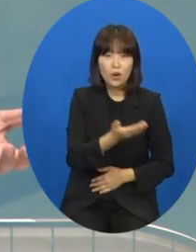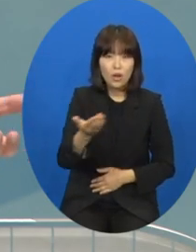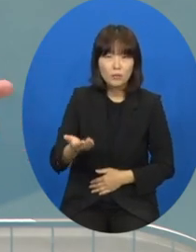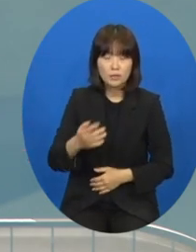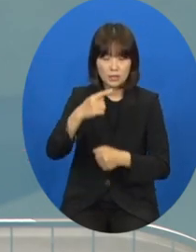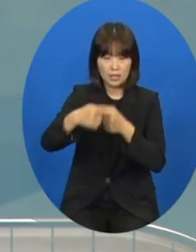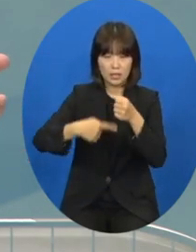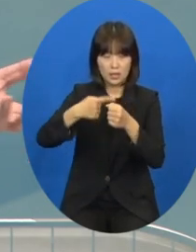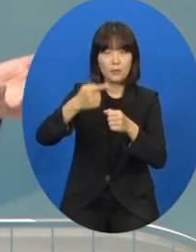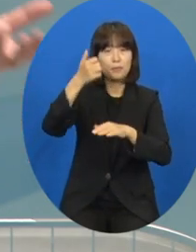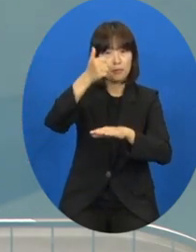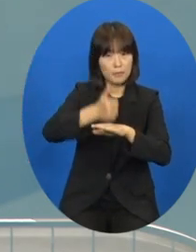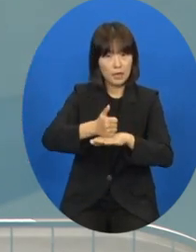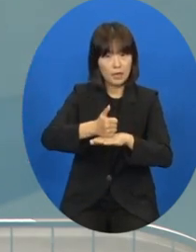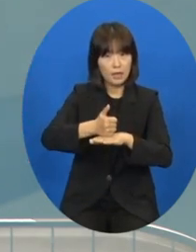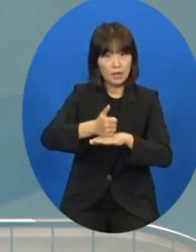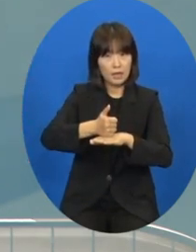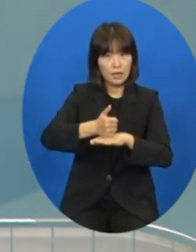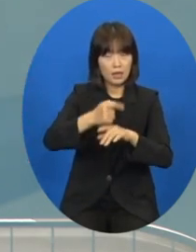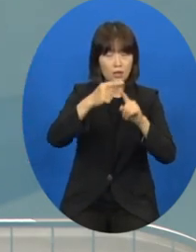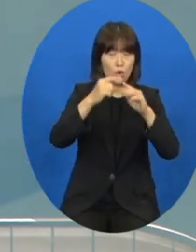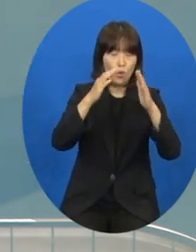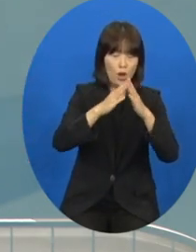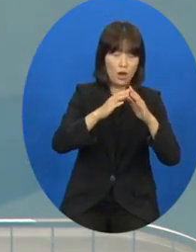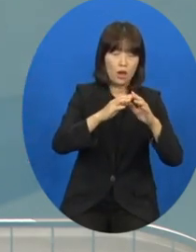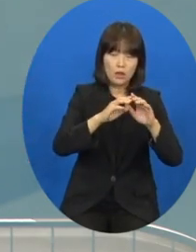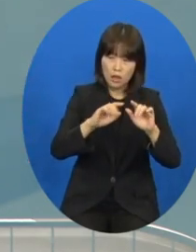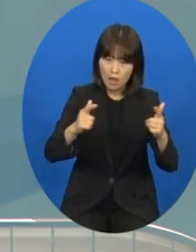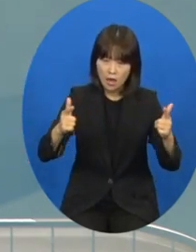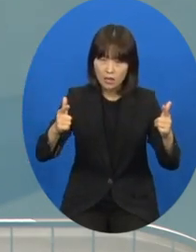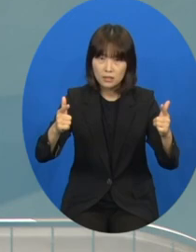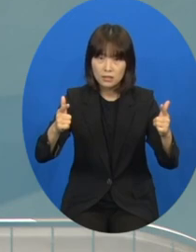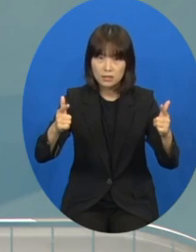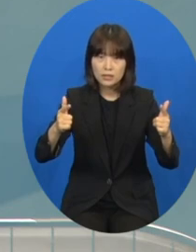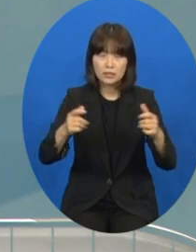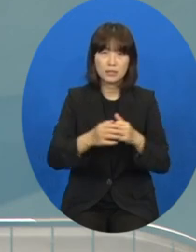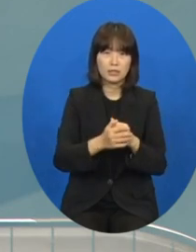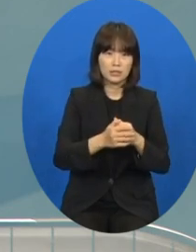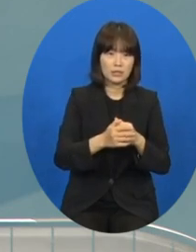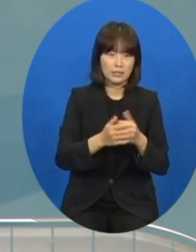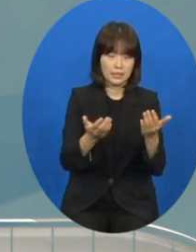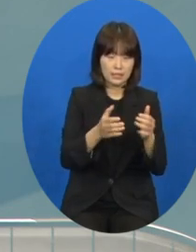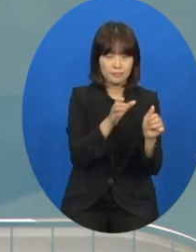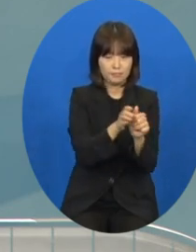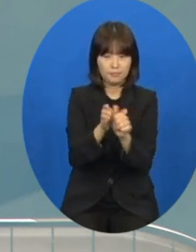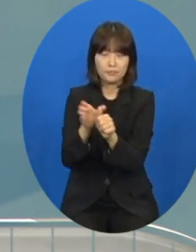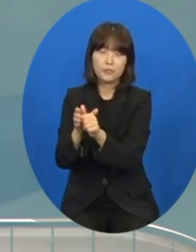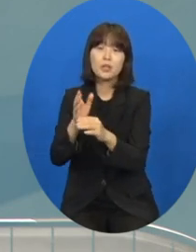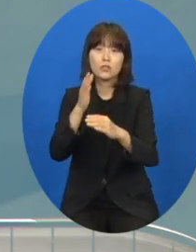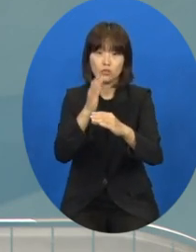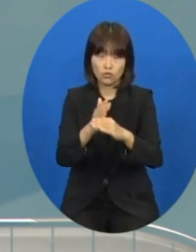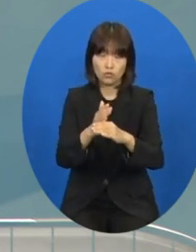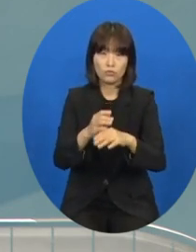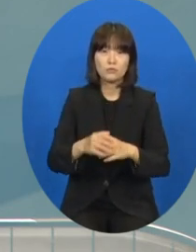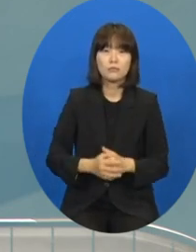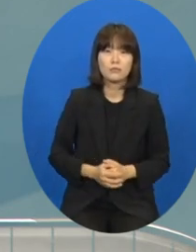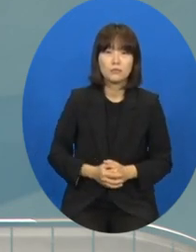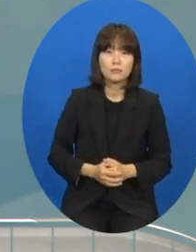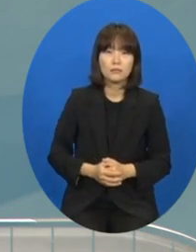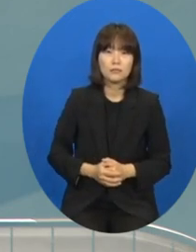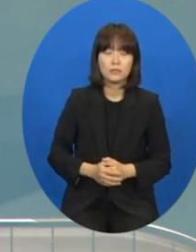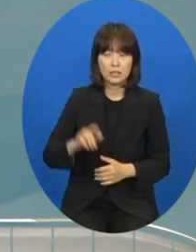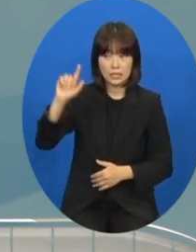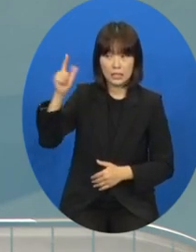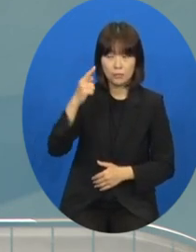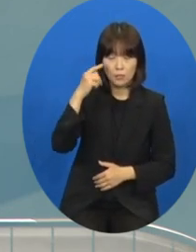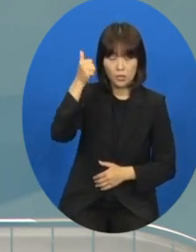연말에 새 교회 여러 조직들을 짜고 있는데 새 담임 목사님 김담임 목사님에게 찾아가서 목사님